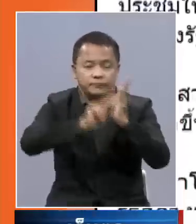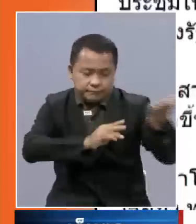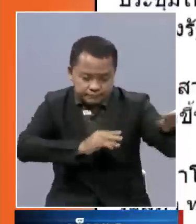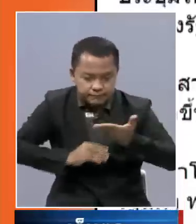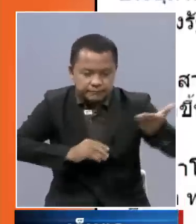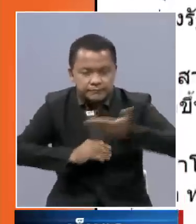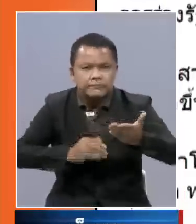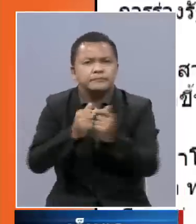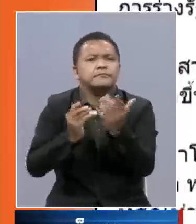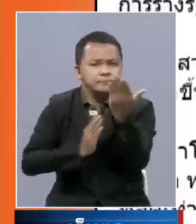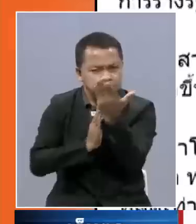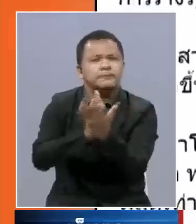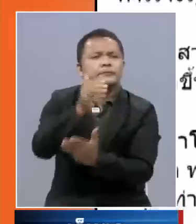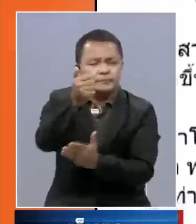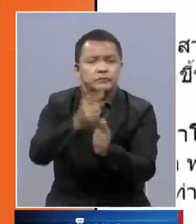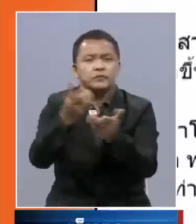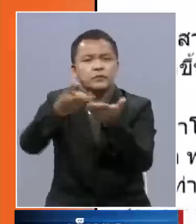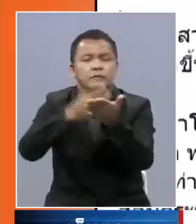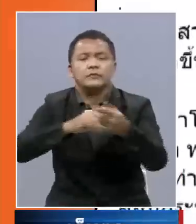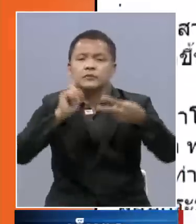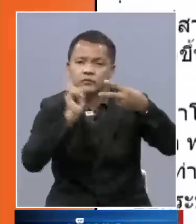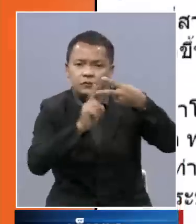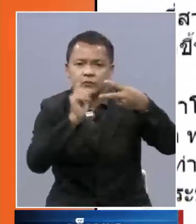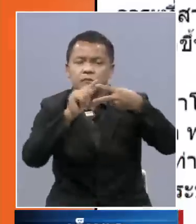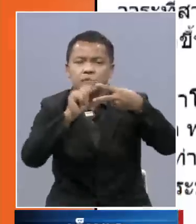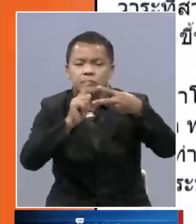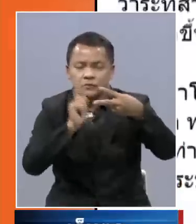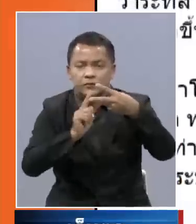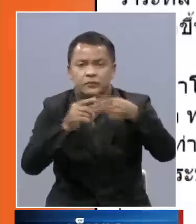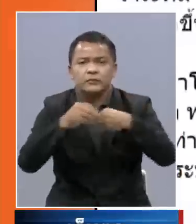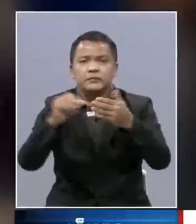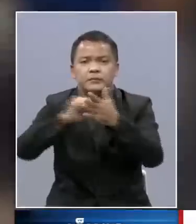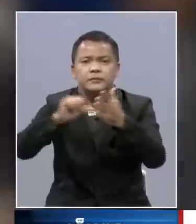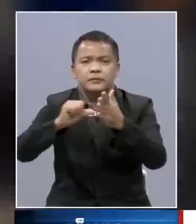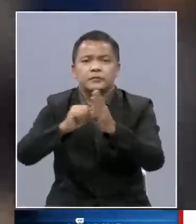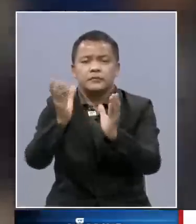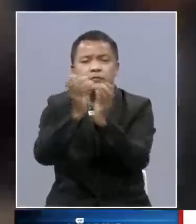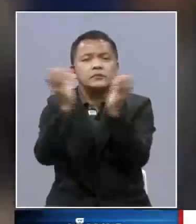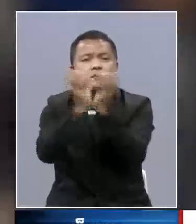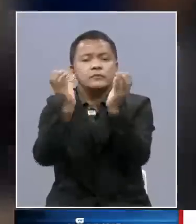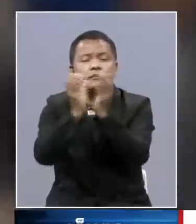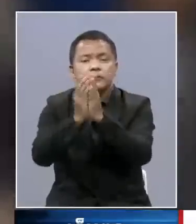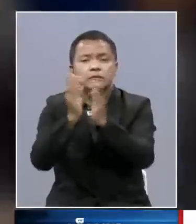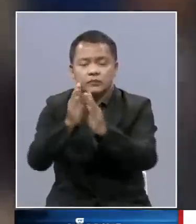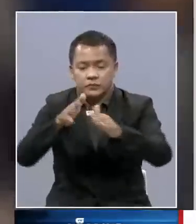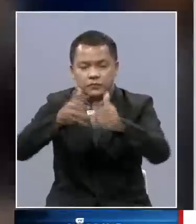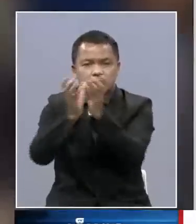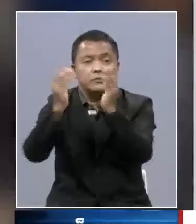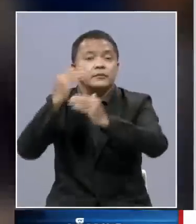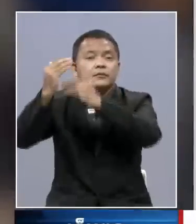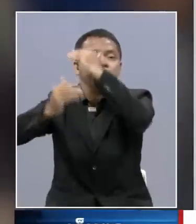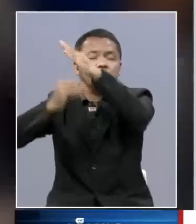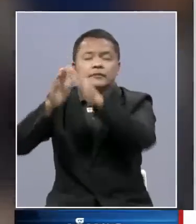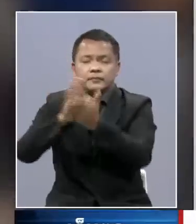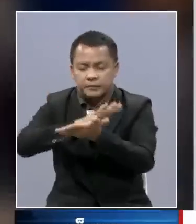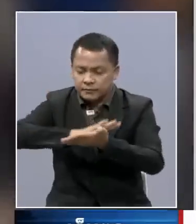ญก็จะสามารถผ่านได้วาระที่สองครับคือผลักดันให้การแก้ไขรัฐธรรมนูญที่เป็นประชาธิปไตยเดินหน้าอย่าง